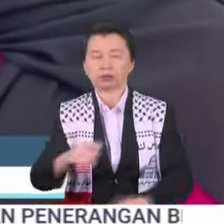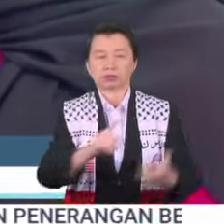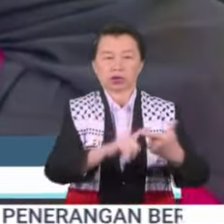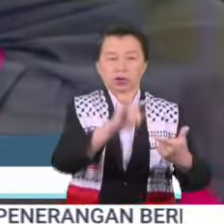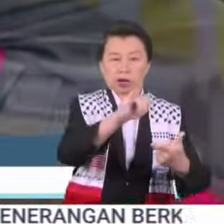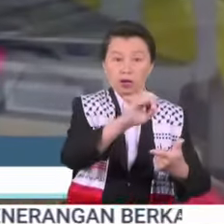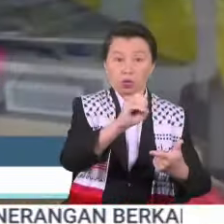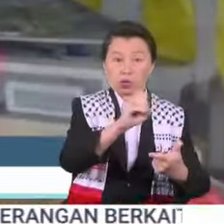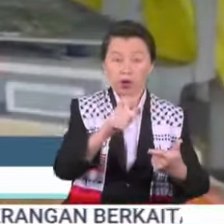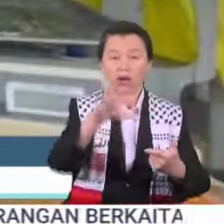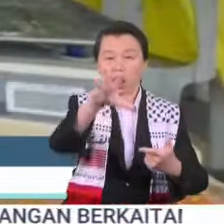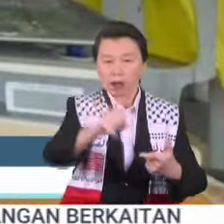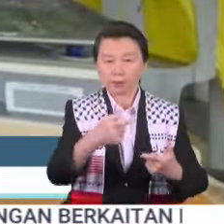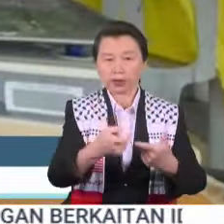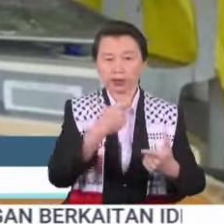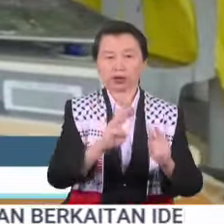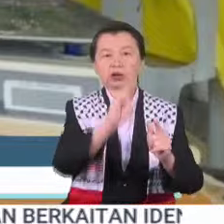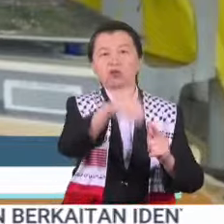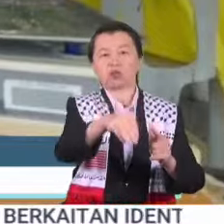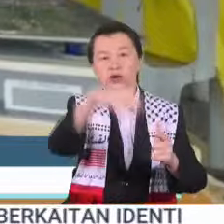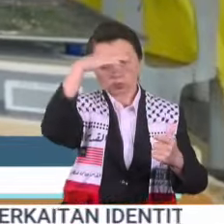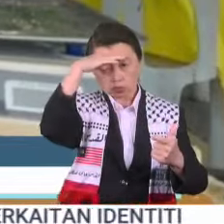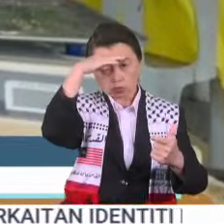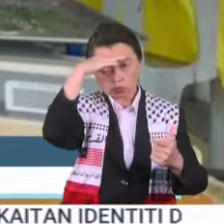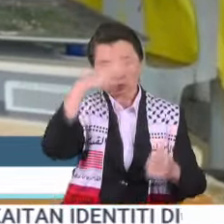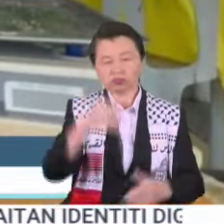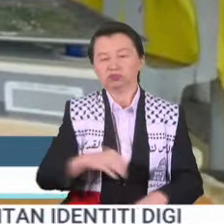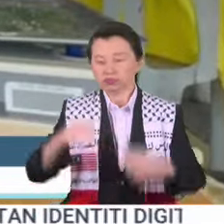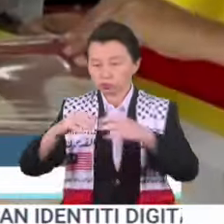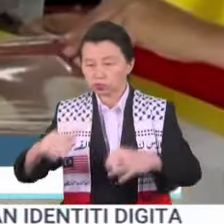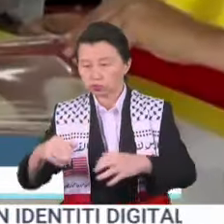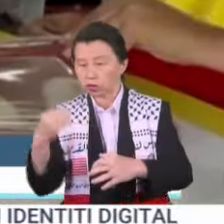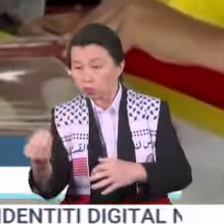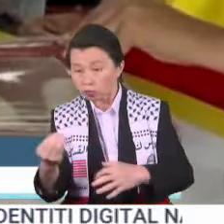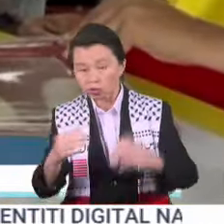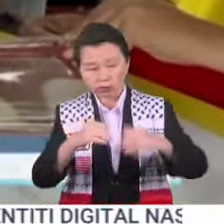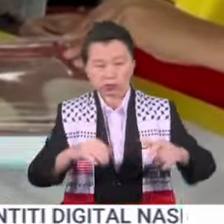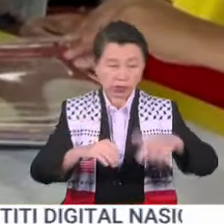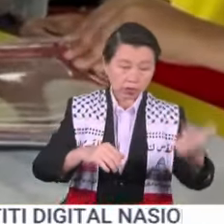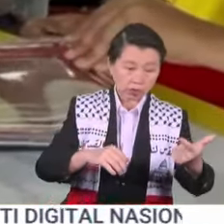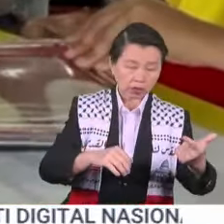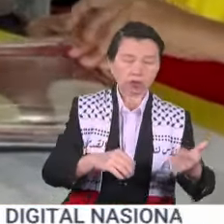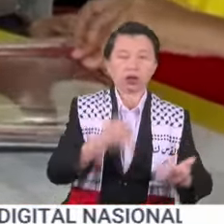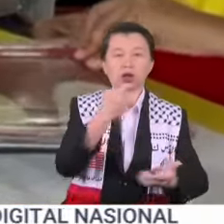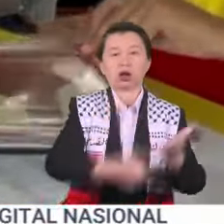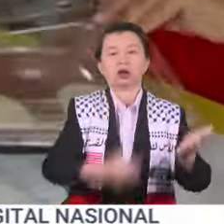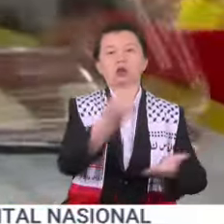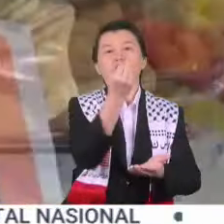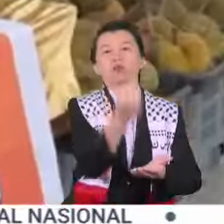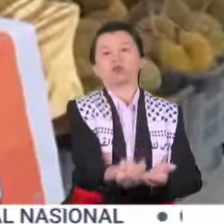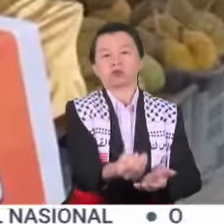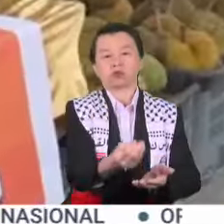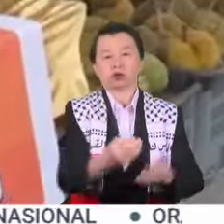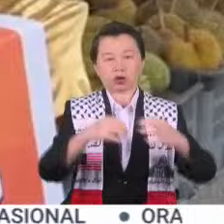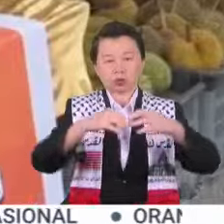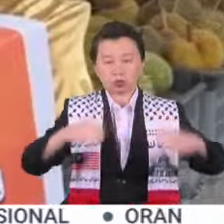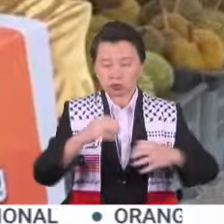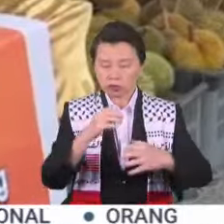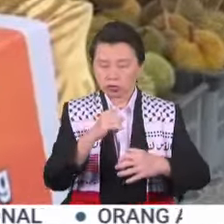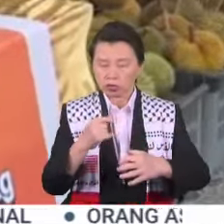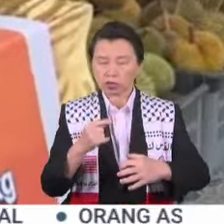Johor. Selain pek durian rahmah, durian lain turut dijual pada harga runtuh. Antaranya Musang King